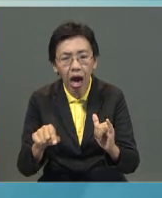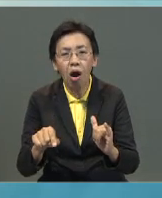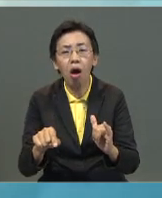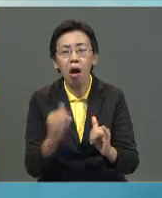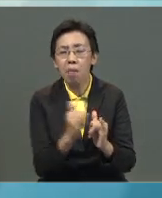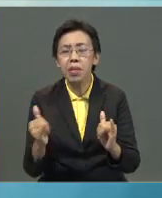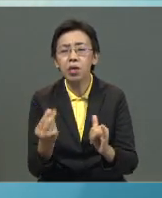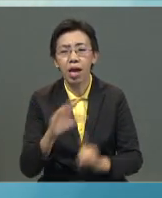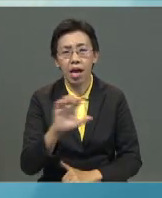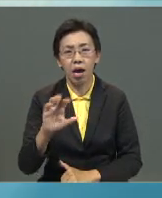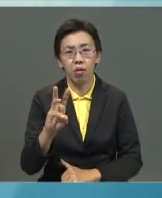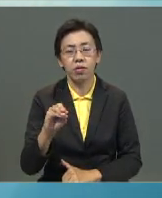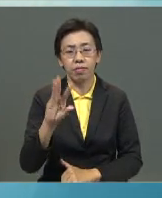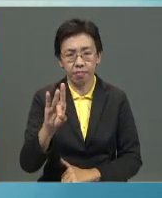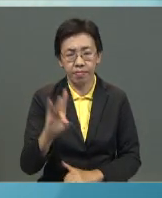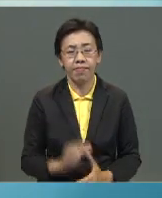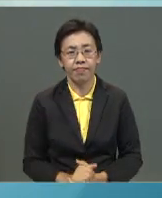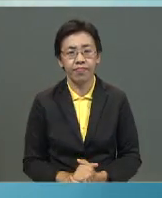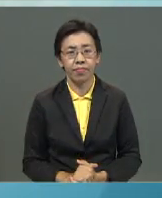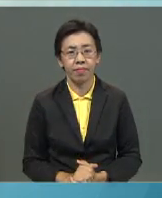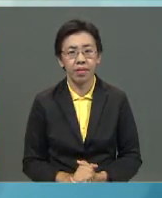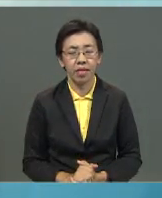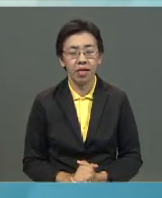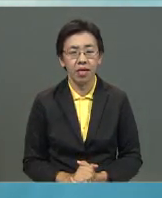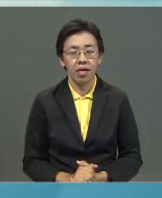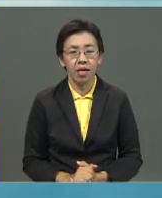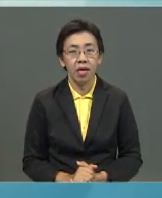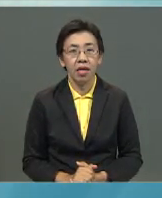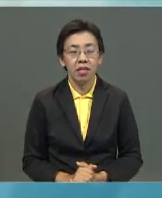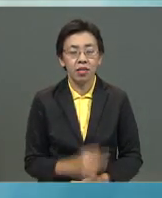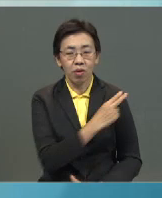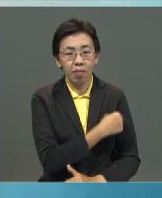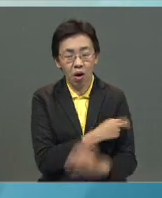568ในเขตสุขภาพที่ 1-12